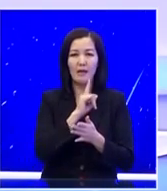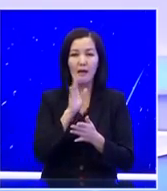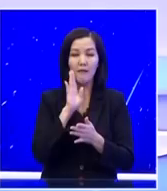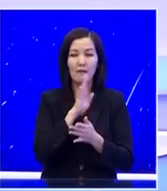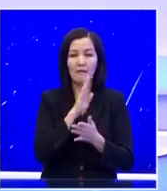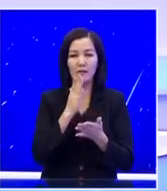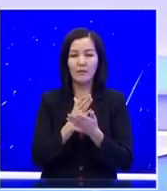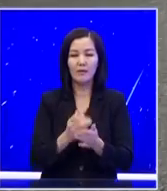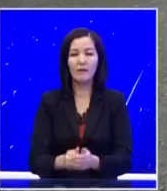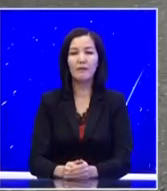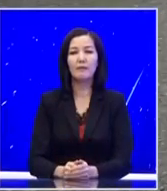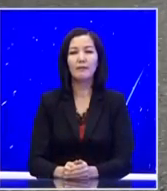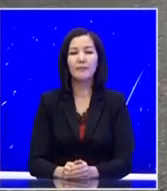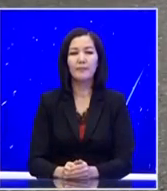бар.